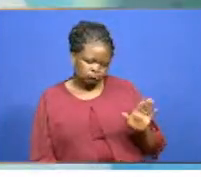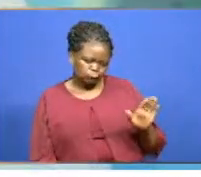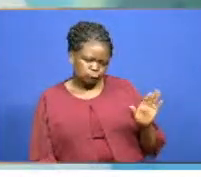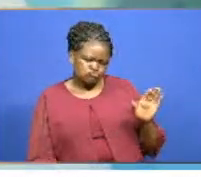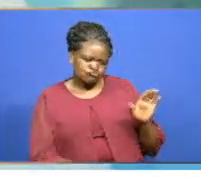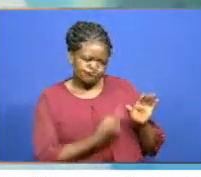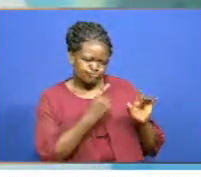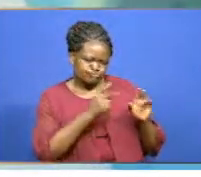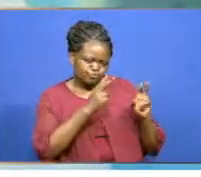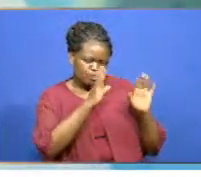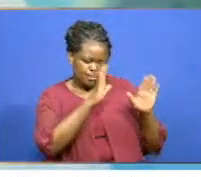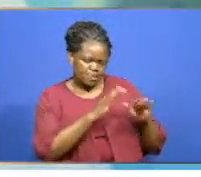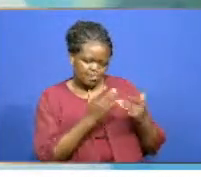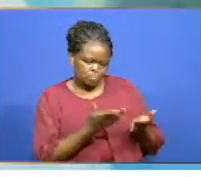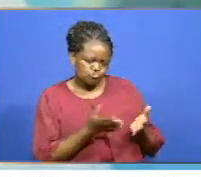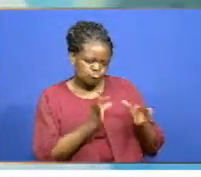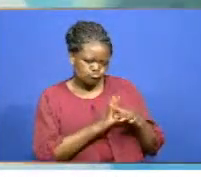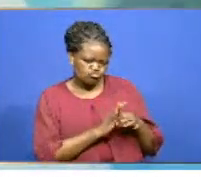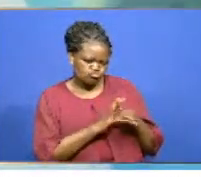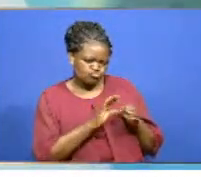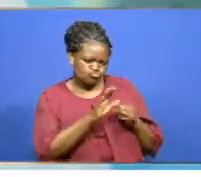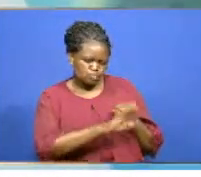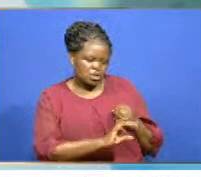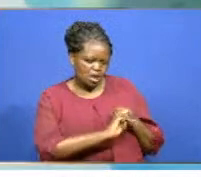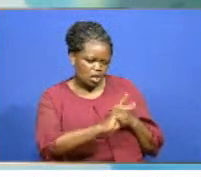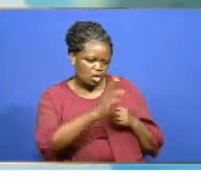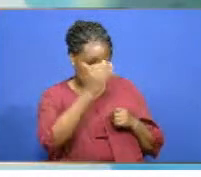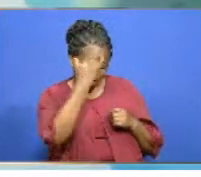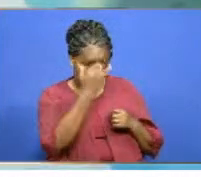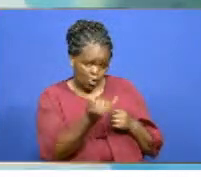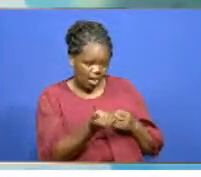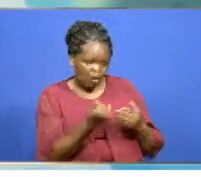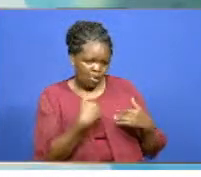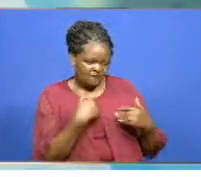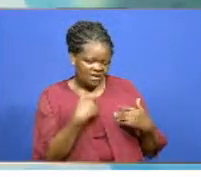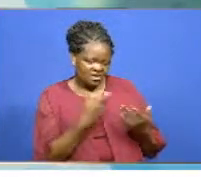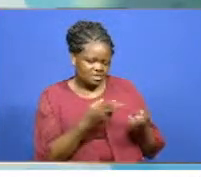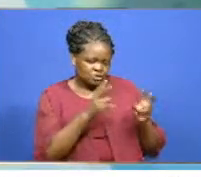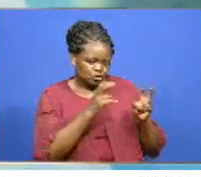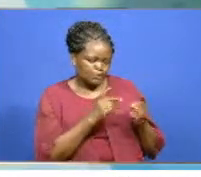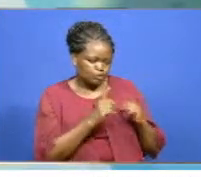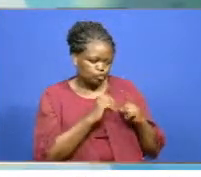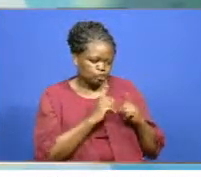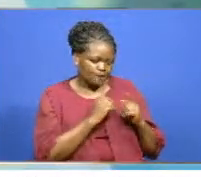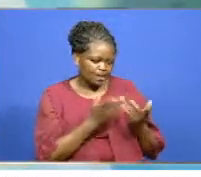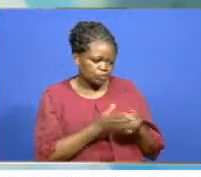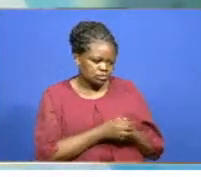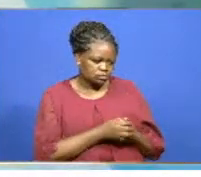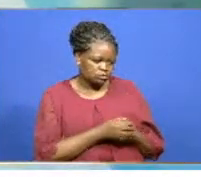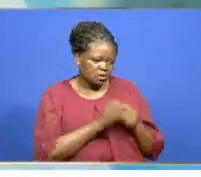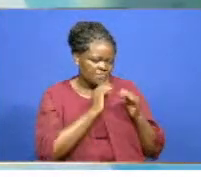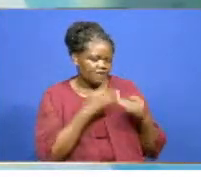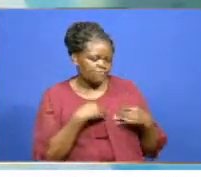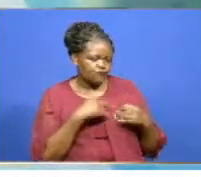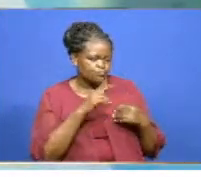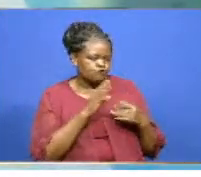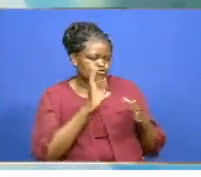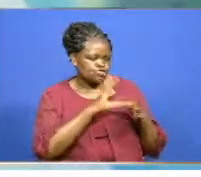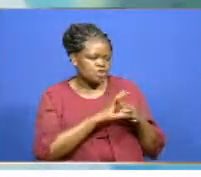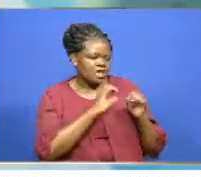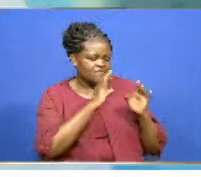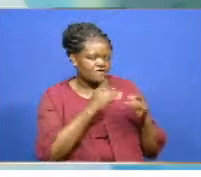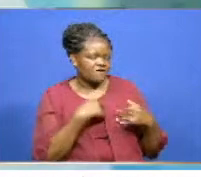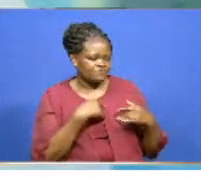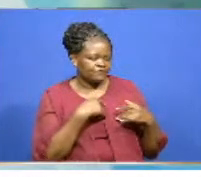muhimu kuhusiana na umoja wa eneo lile la Western, manake kumekuwa na hilo swala la kuzungumza kuhusiana na ikiwa kuna ule umoja, ikiwa wana